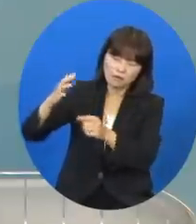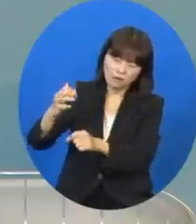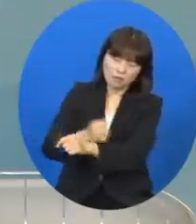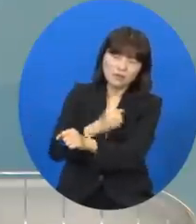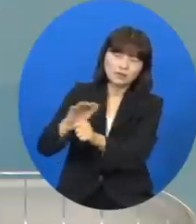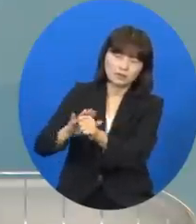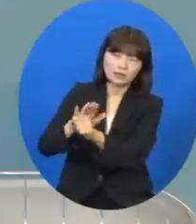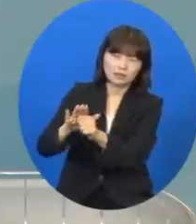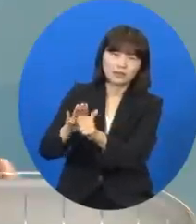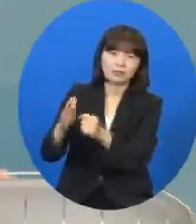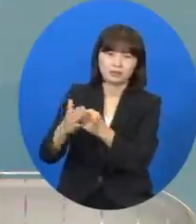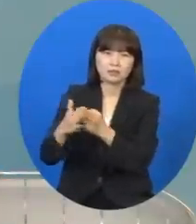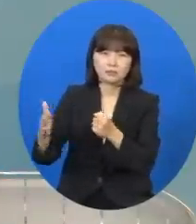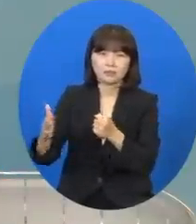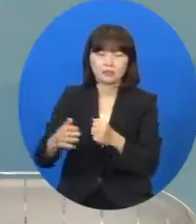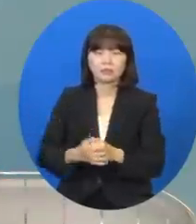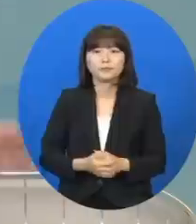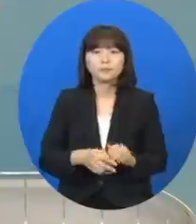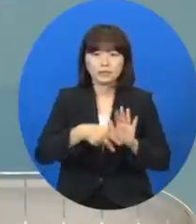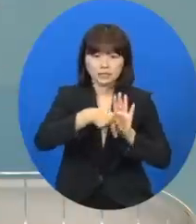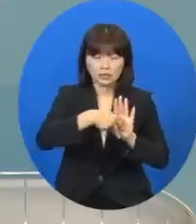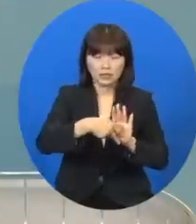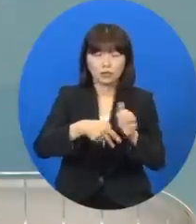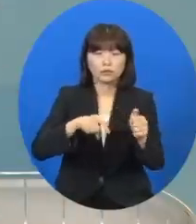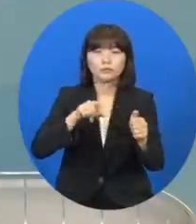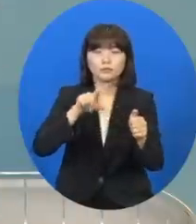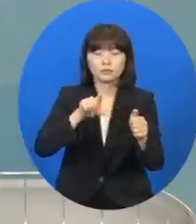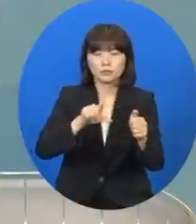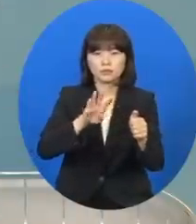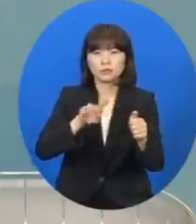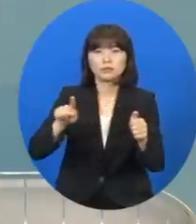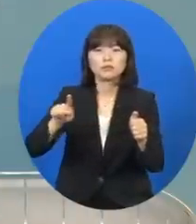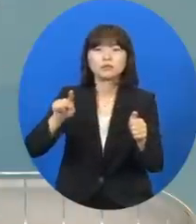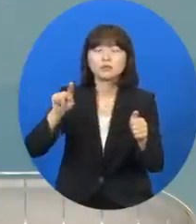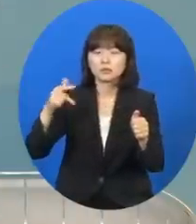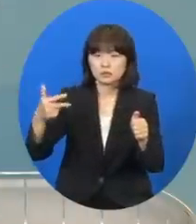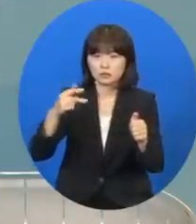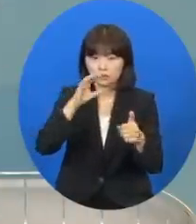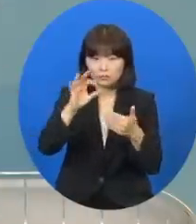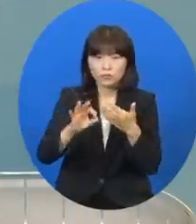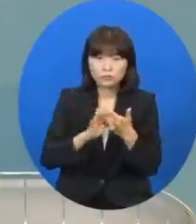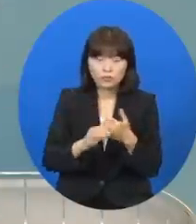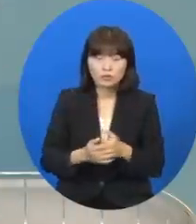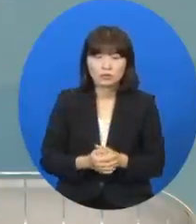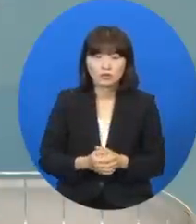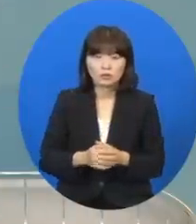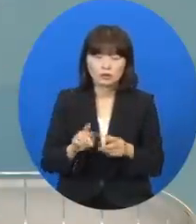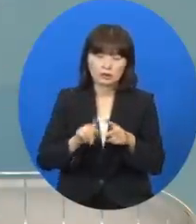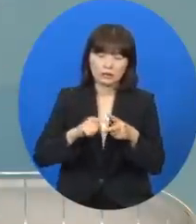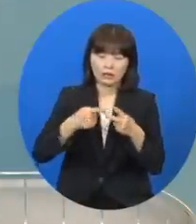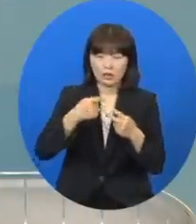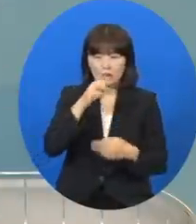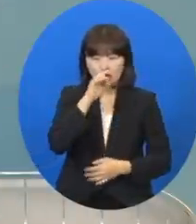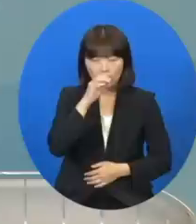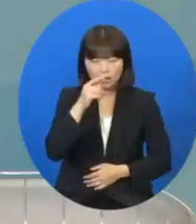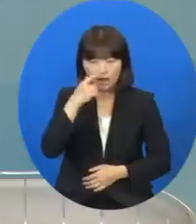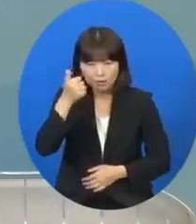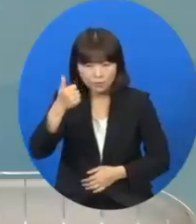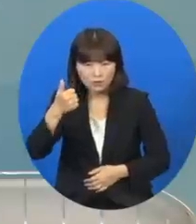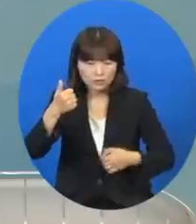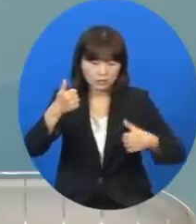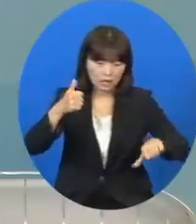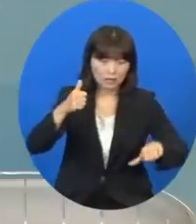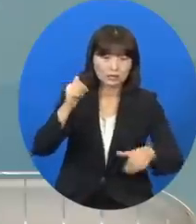때문입니다. 이사야 50장 4절에서 7절에 보면 정말 이해가 안 되는 아버지와 아들 이야기가